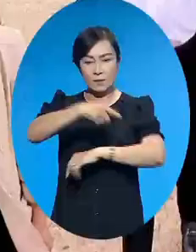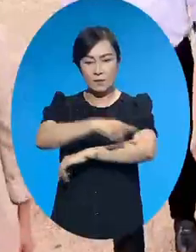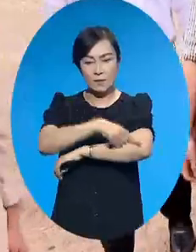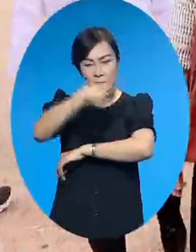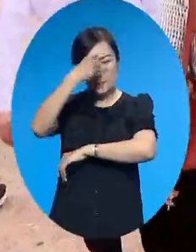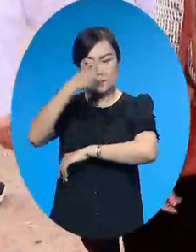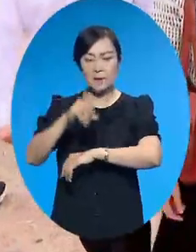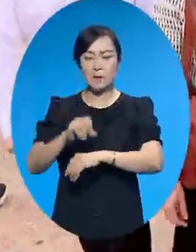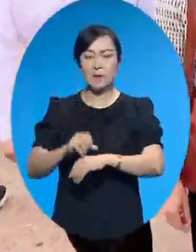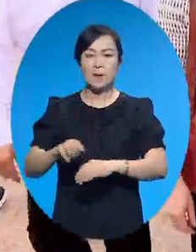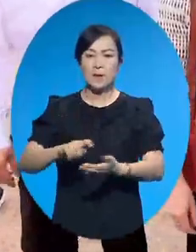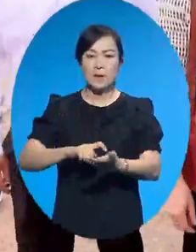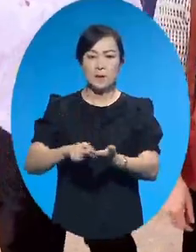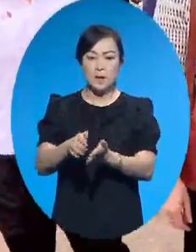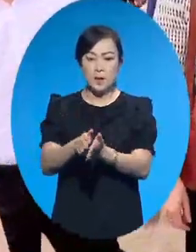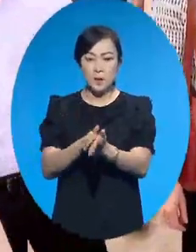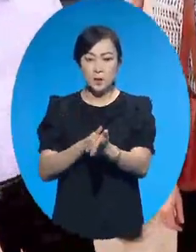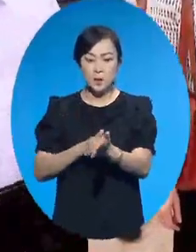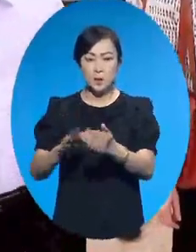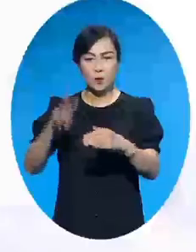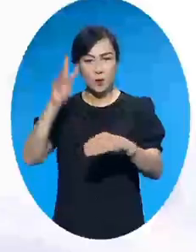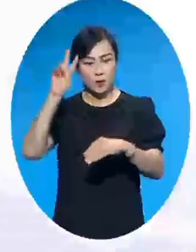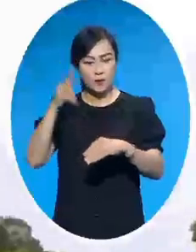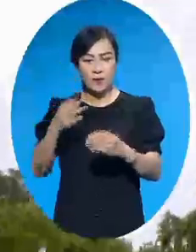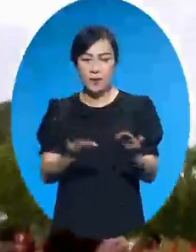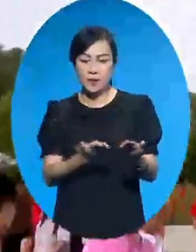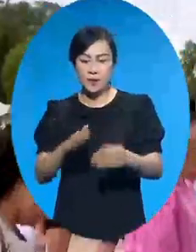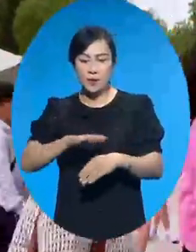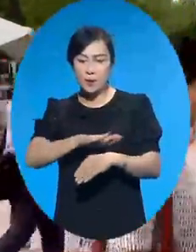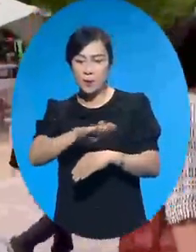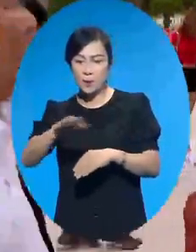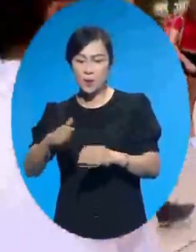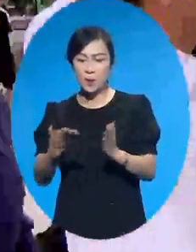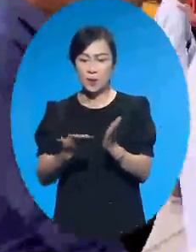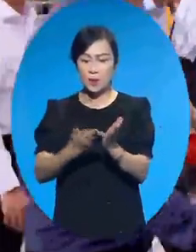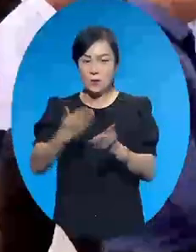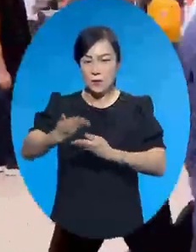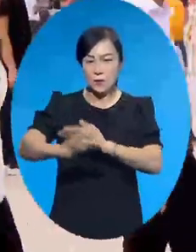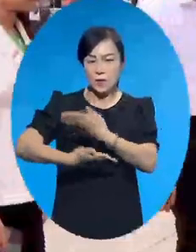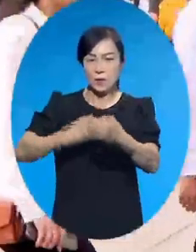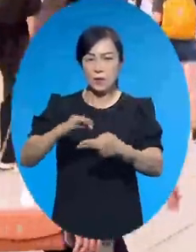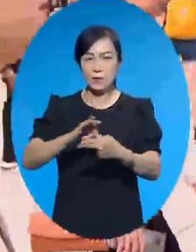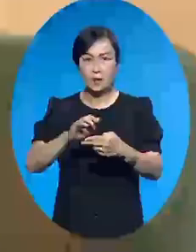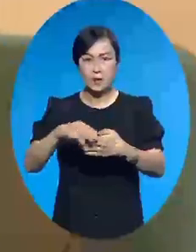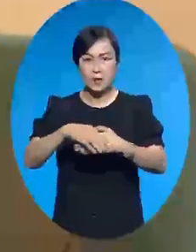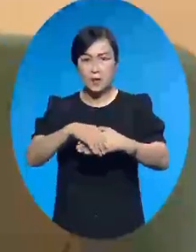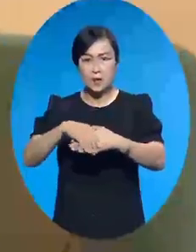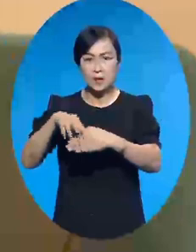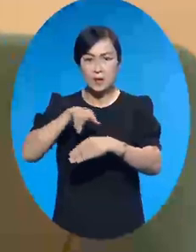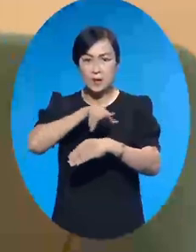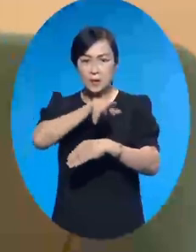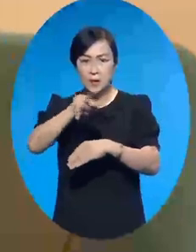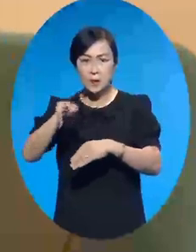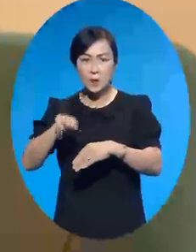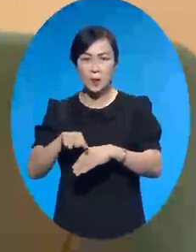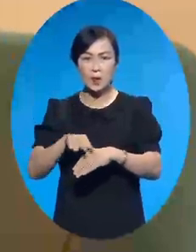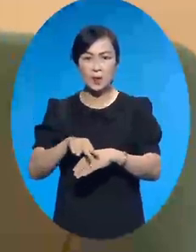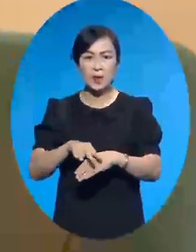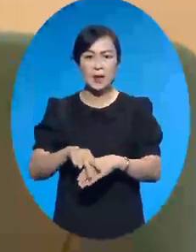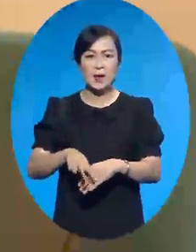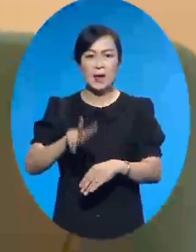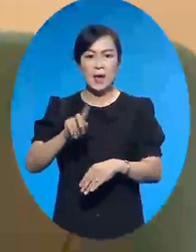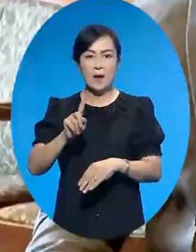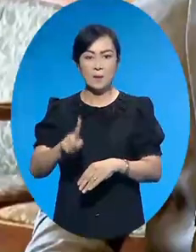Bảo tàng Lịch sử Quốc gia Mỹ trực thuộc hệ thống của viện, đã tiếp đoàn và giới thiệu, trao đổi về các vấn đề, hướng dẫn đoàn tham quan viện. Viện bao